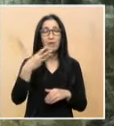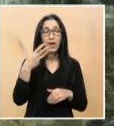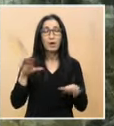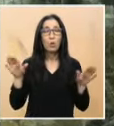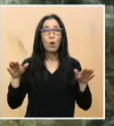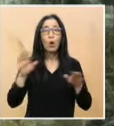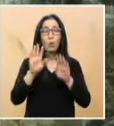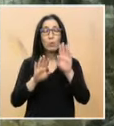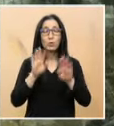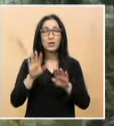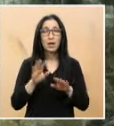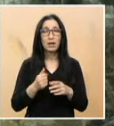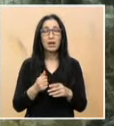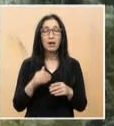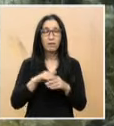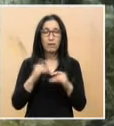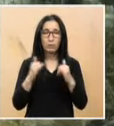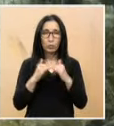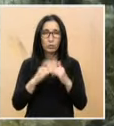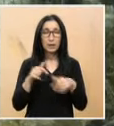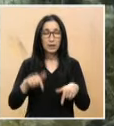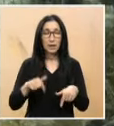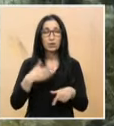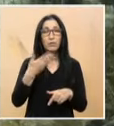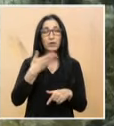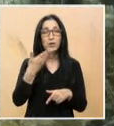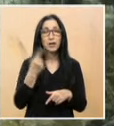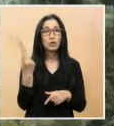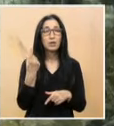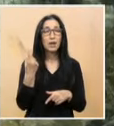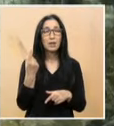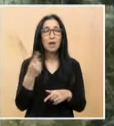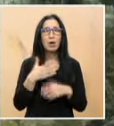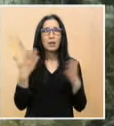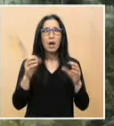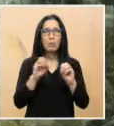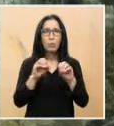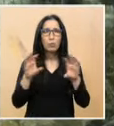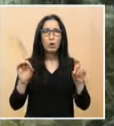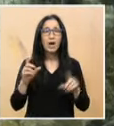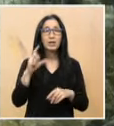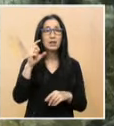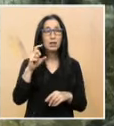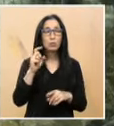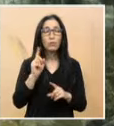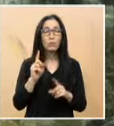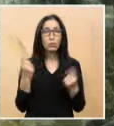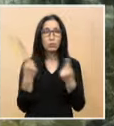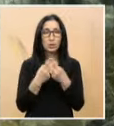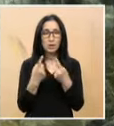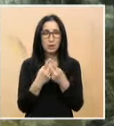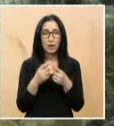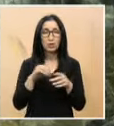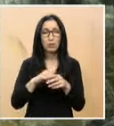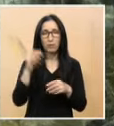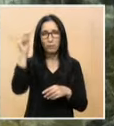в Екомузей с аквариум в Русе. Днес ще ви разкажа за една от най-популярните сови, които се срещат